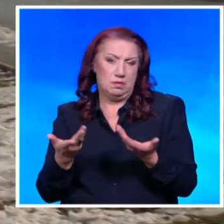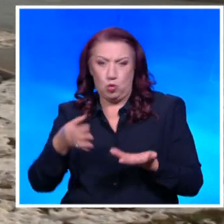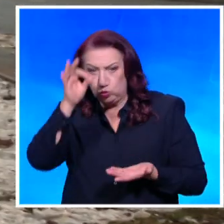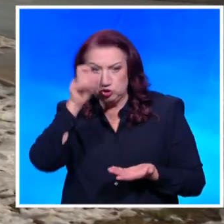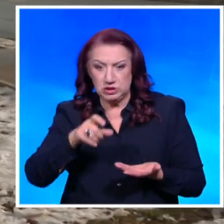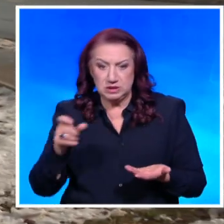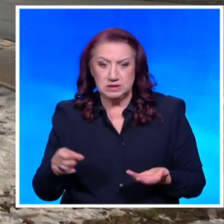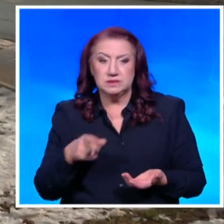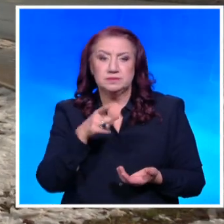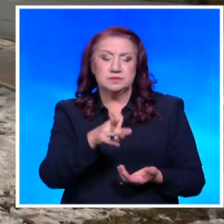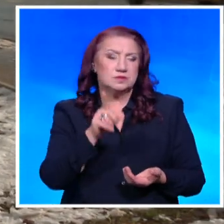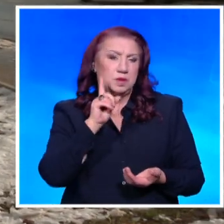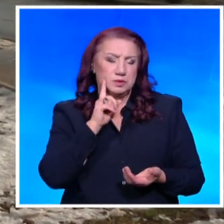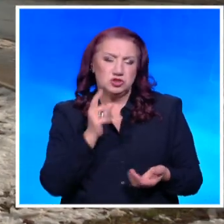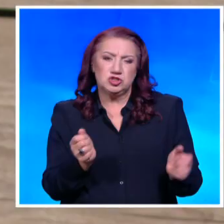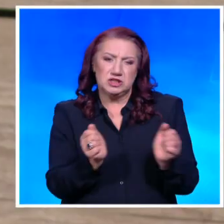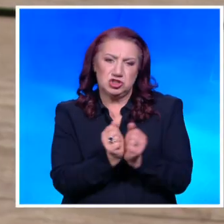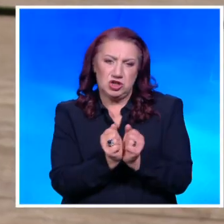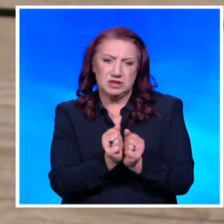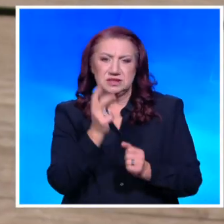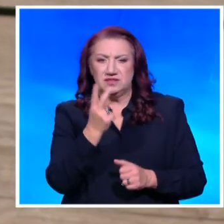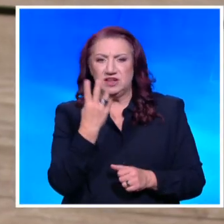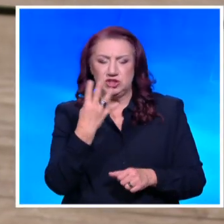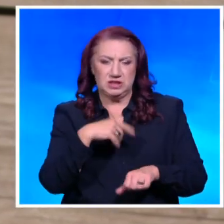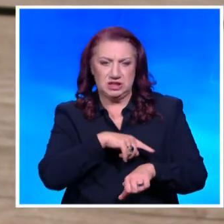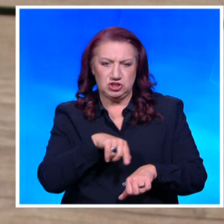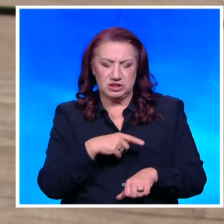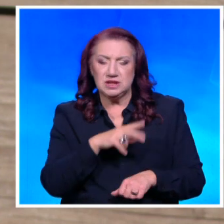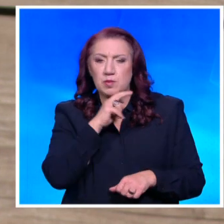вече са изтекли. От полицията работят по установяване